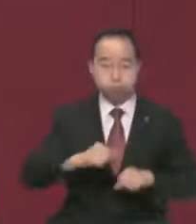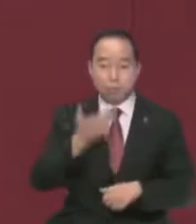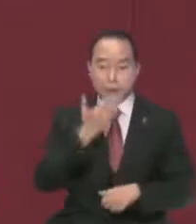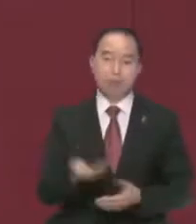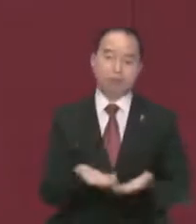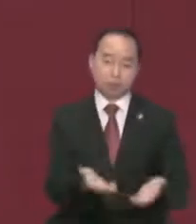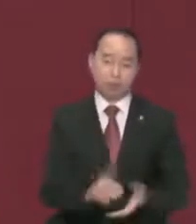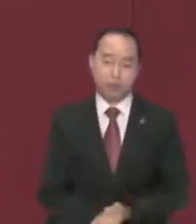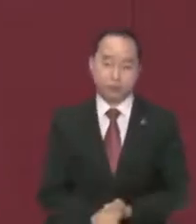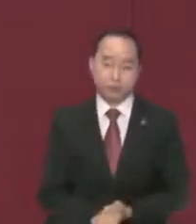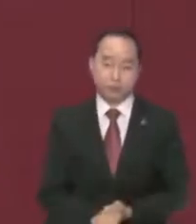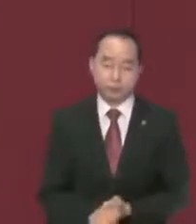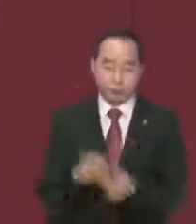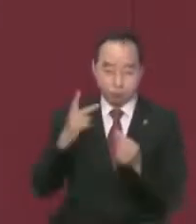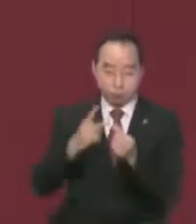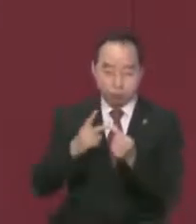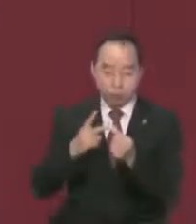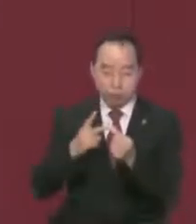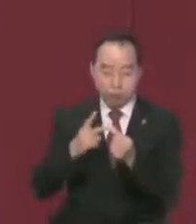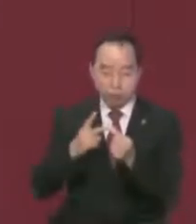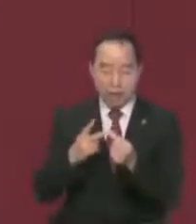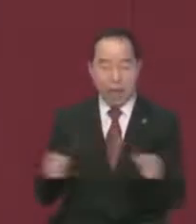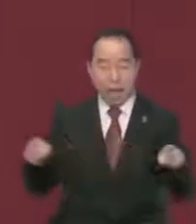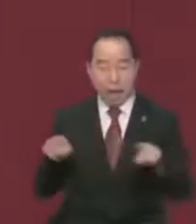둘째는 함께 사는 나라 포용국가입니다.